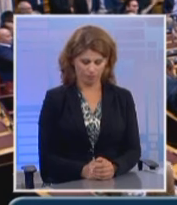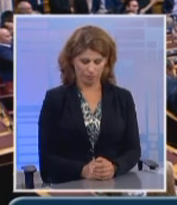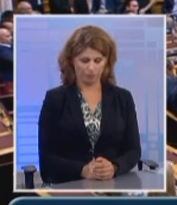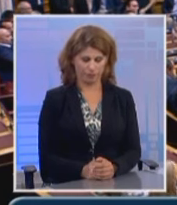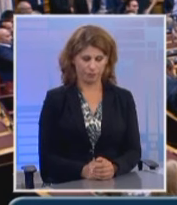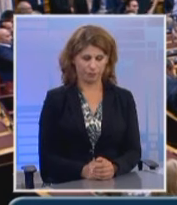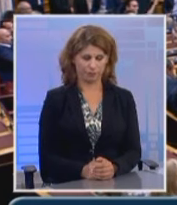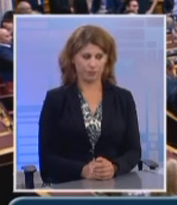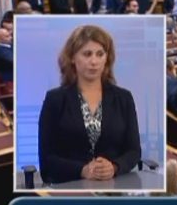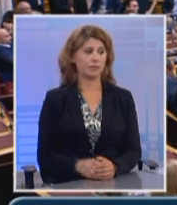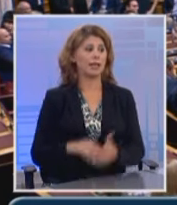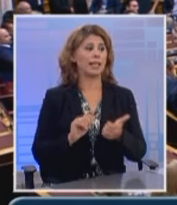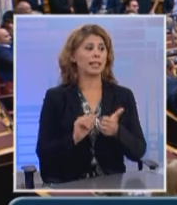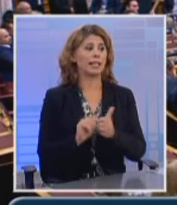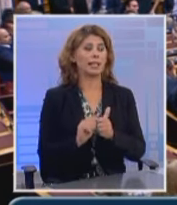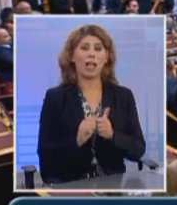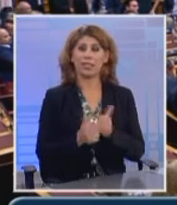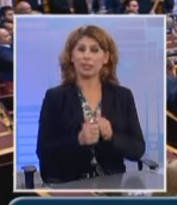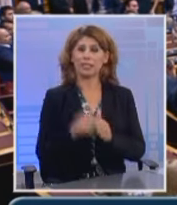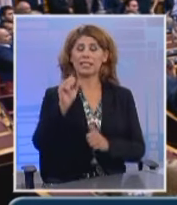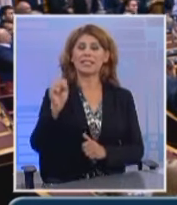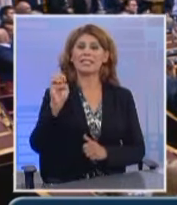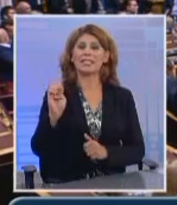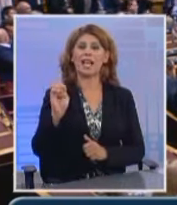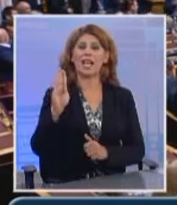Και ο αθλητής Σεβδικαλής Ιωάννης.